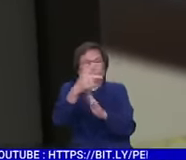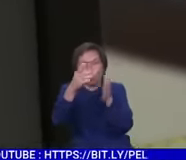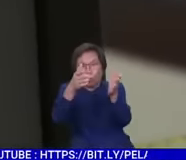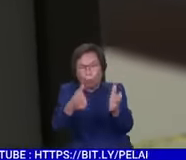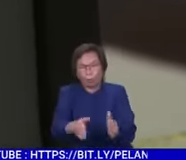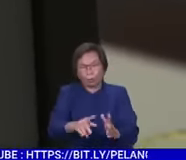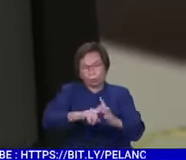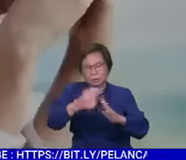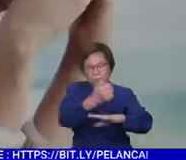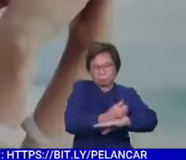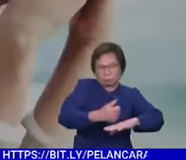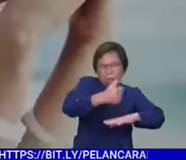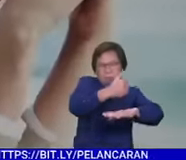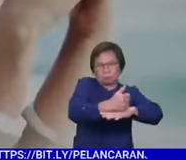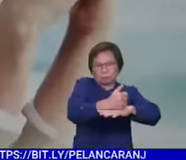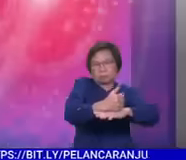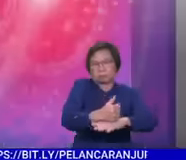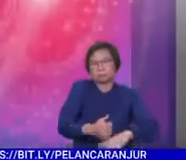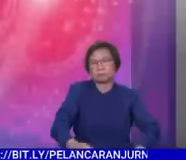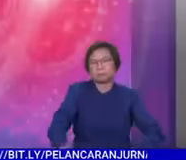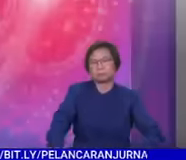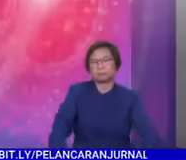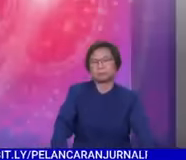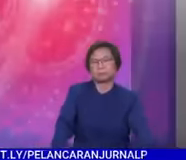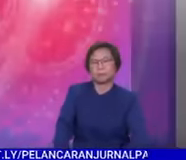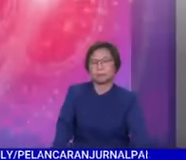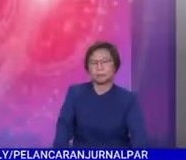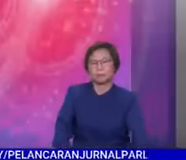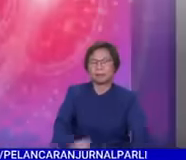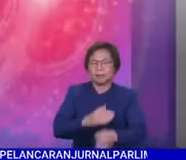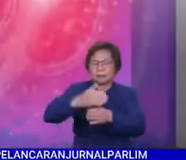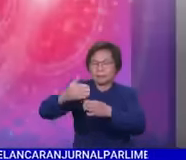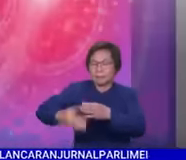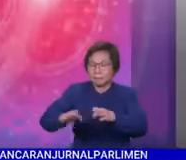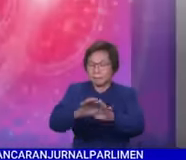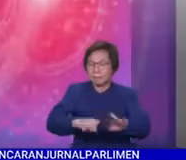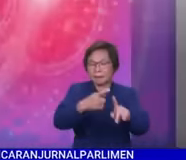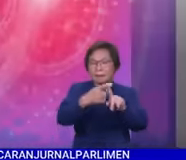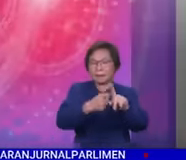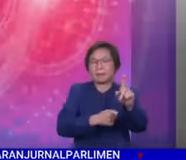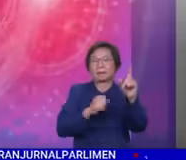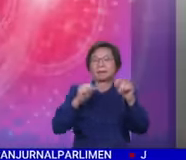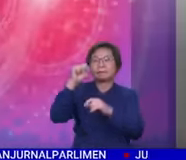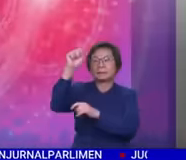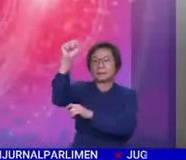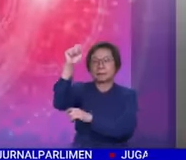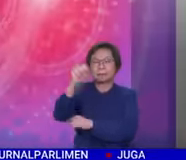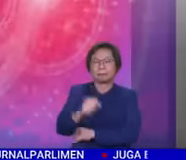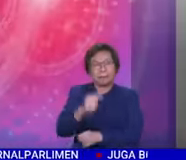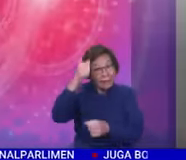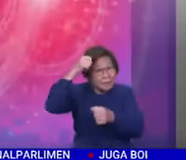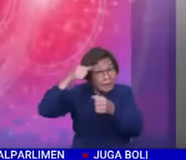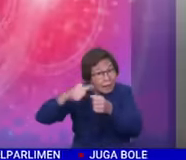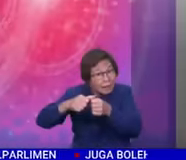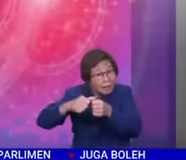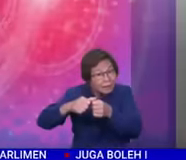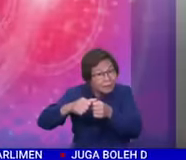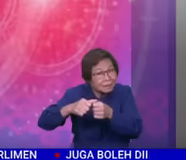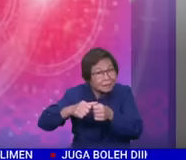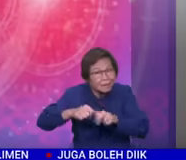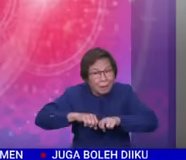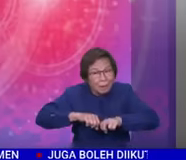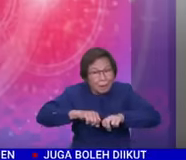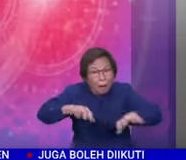10.000 orang sejak ditumbuhkan Hai baik sekian berita dari negeri di bawah Bayu ingatan di